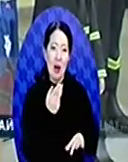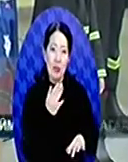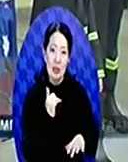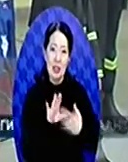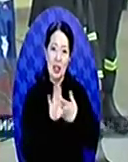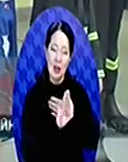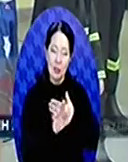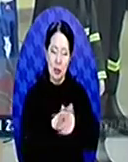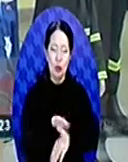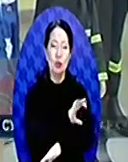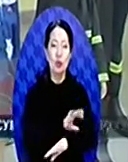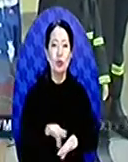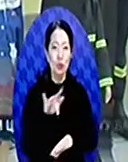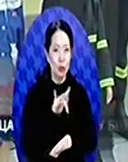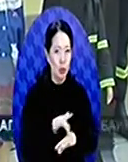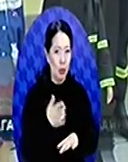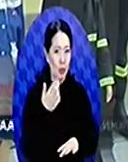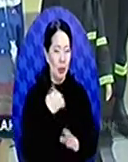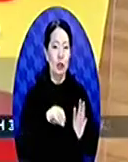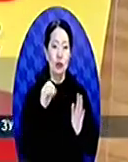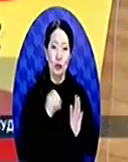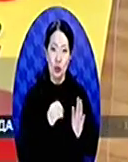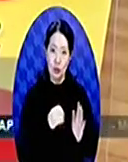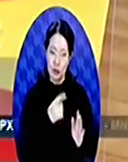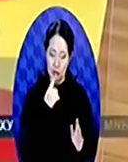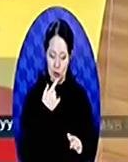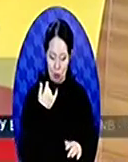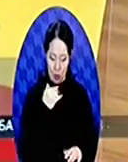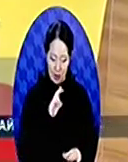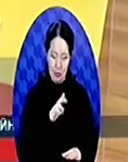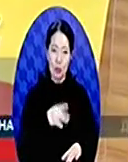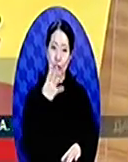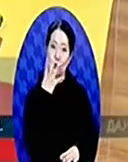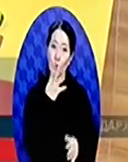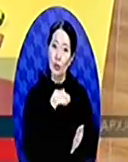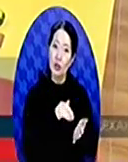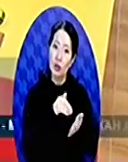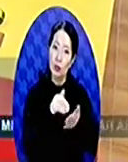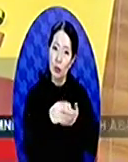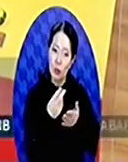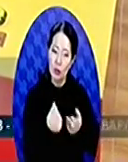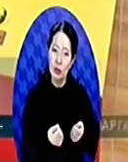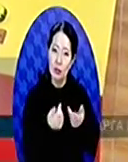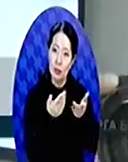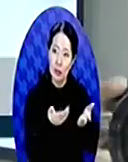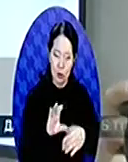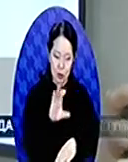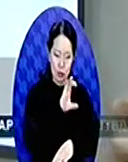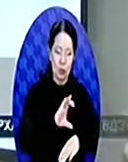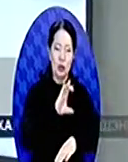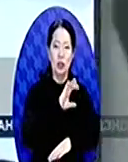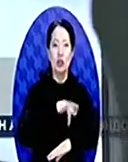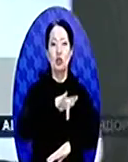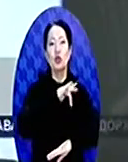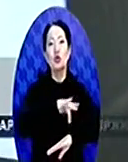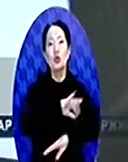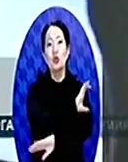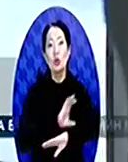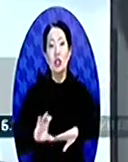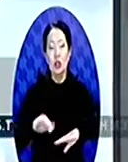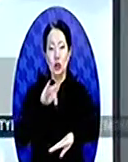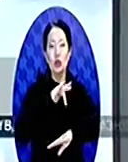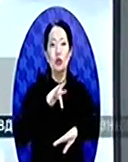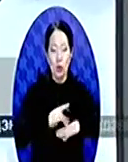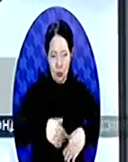төв байх хэрэгтэй гэж үзсэн учраас нийслэлээс 4 тэрбум гаруй төгрөгийг гаргаж энэ сургалтын төвийг одоо барьж ашиглалтанд оруулжээ. Монгол улсын